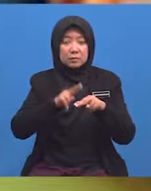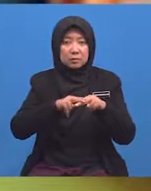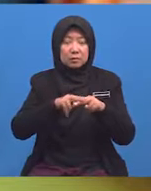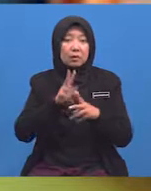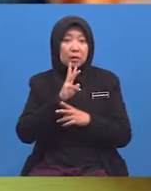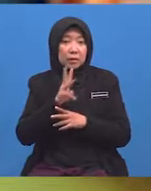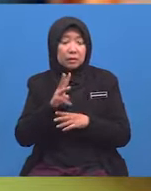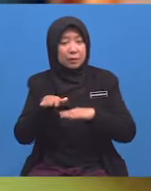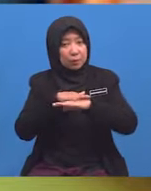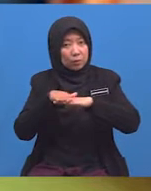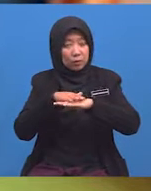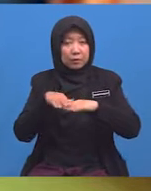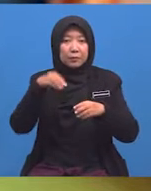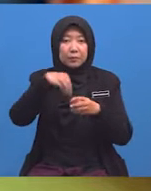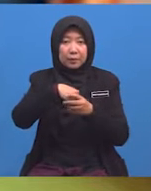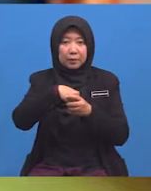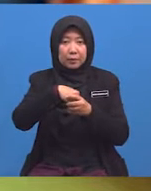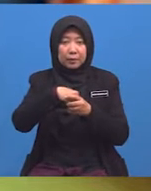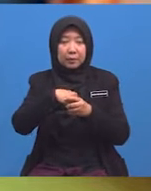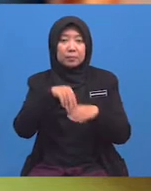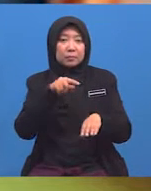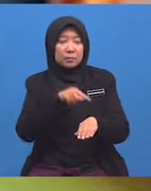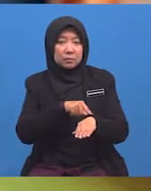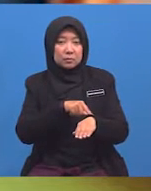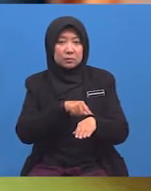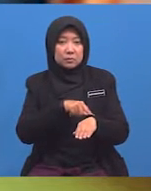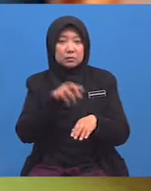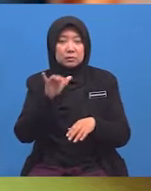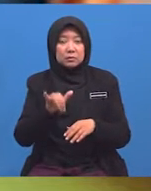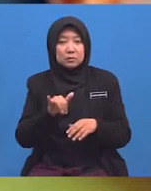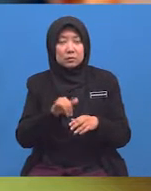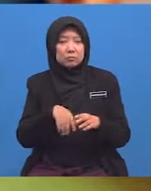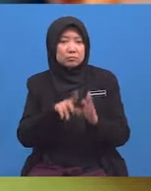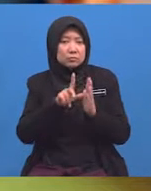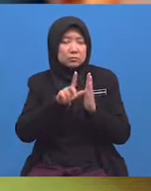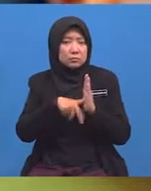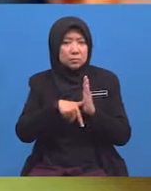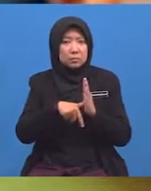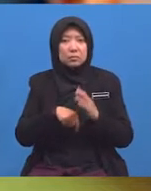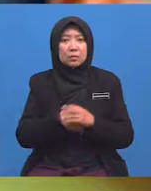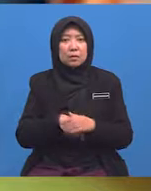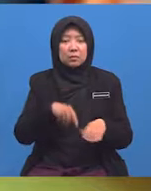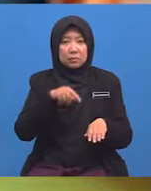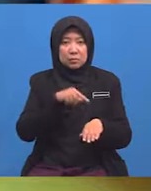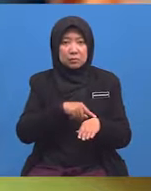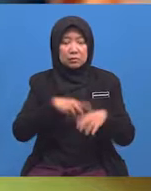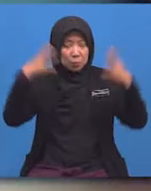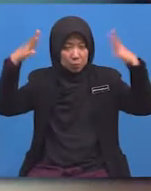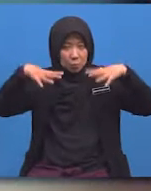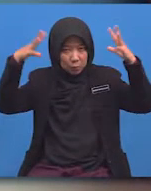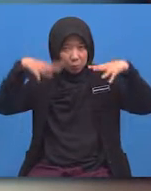di permukaan dalam tempoh jangka masa yang singkat semasa hujan